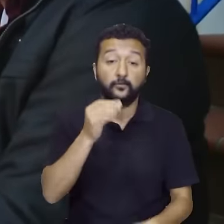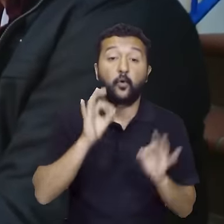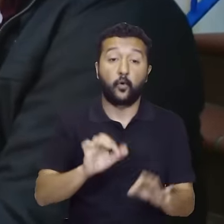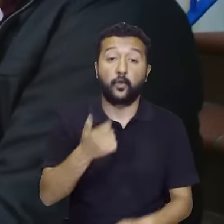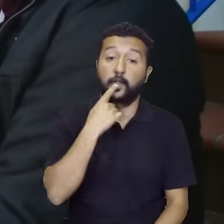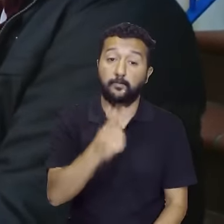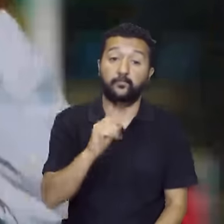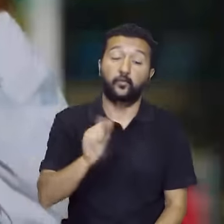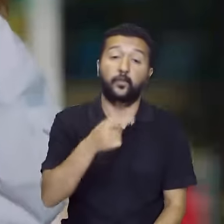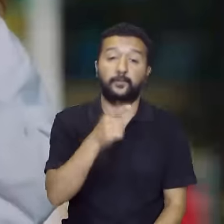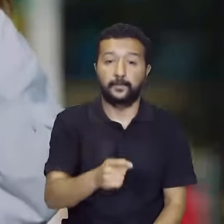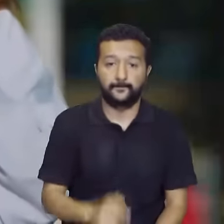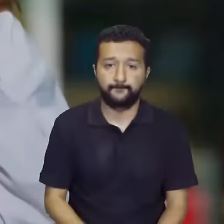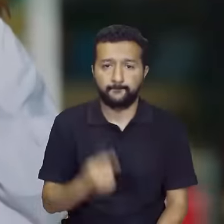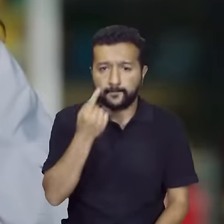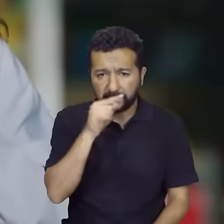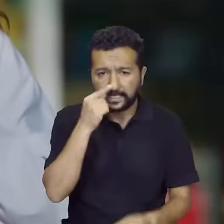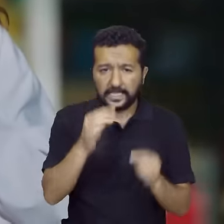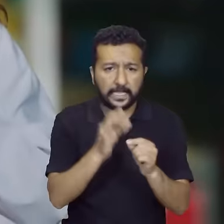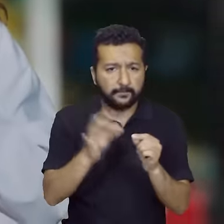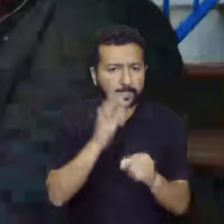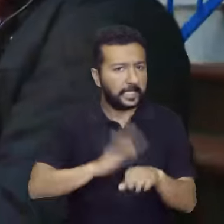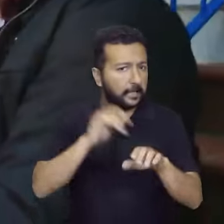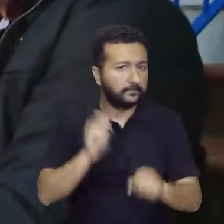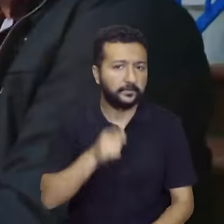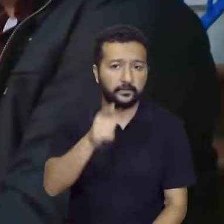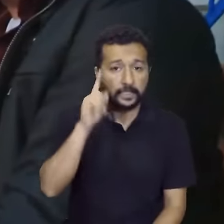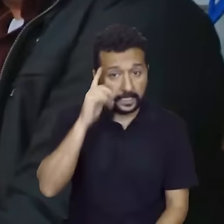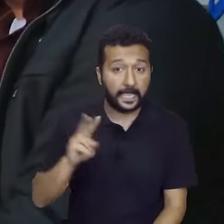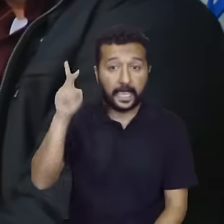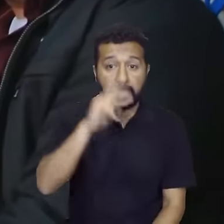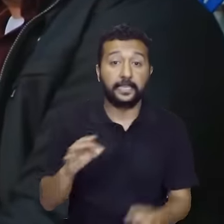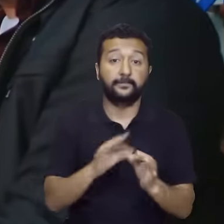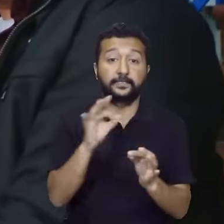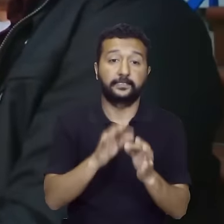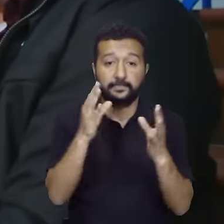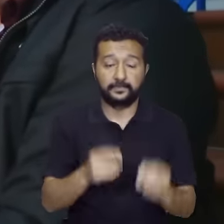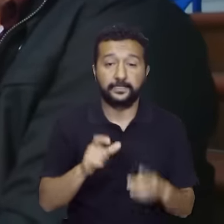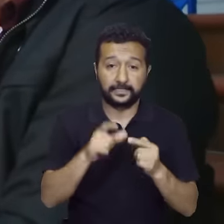çok önemli, çok mühim. Ya iğne ipliği ne yapacaksın sen? Hayallerimizi dikeceğim.